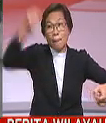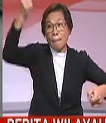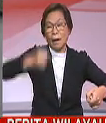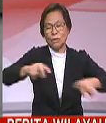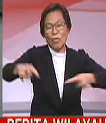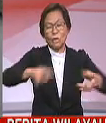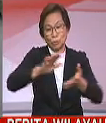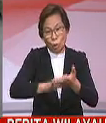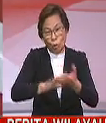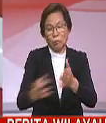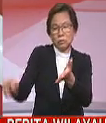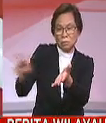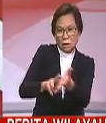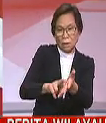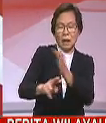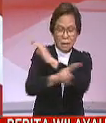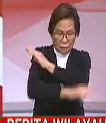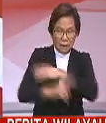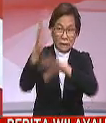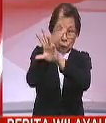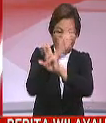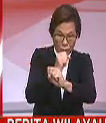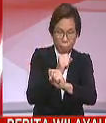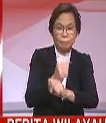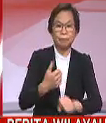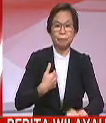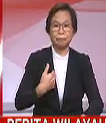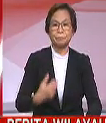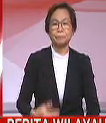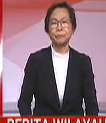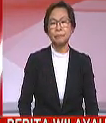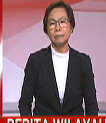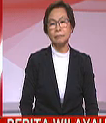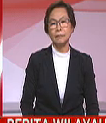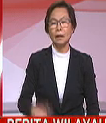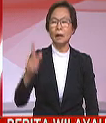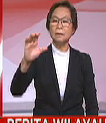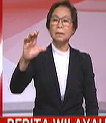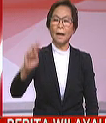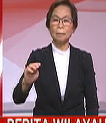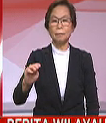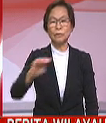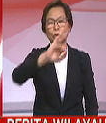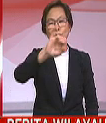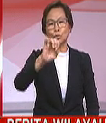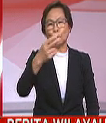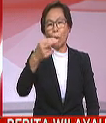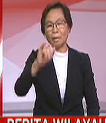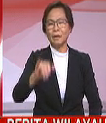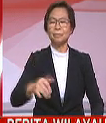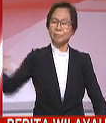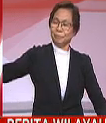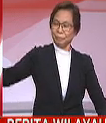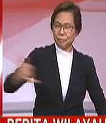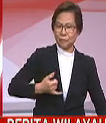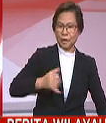van sekolah yang berdaftar di negeri ini. Ketua Menteri Dato' Pertinggi Abang Johari Tun Apeng menerima